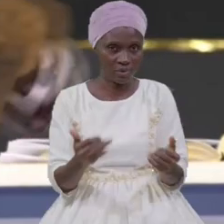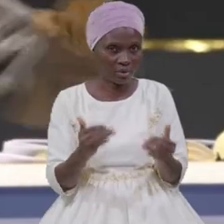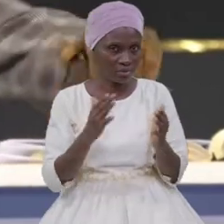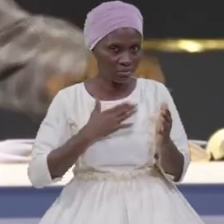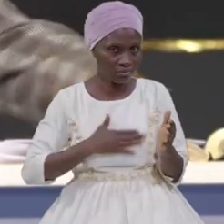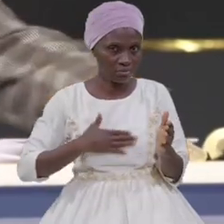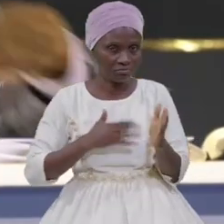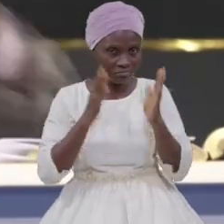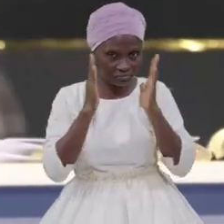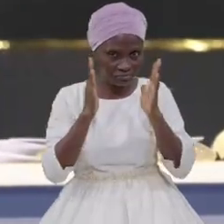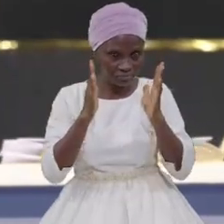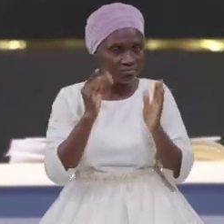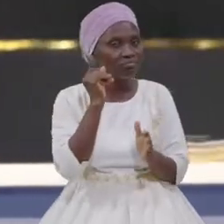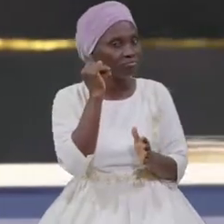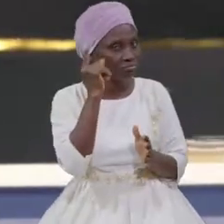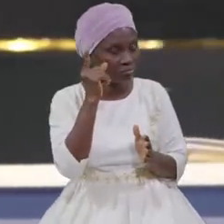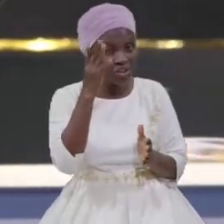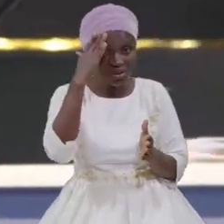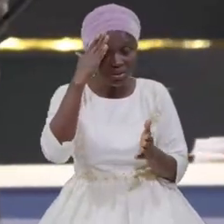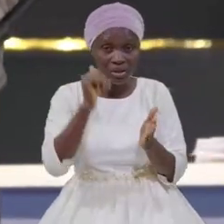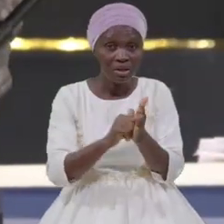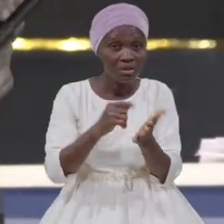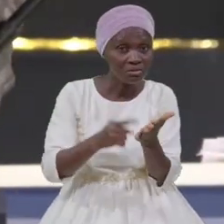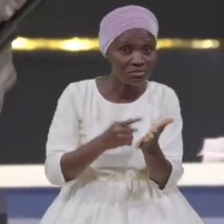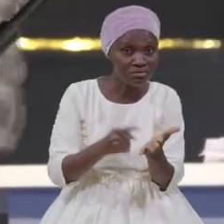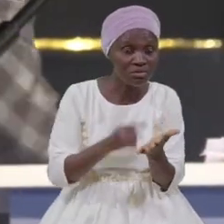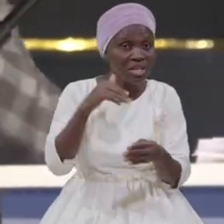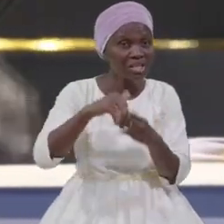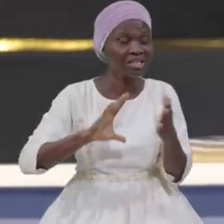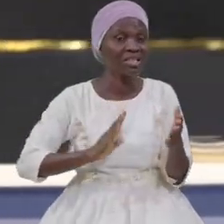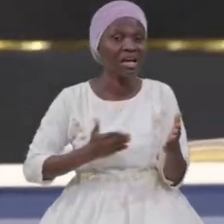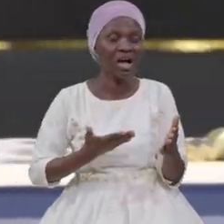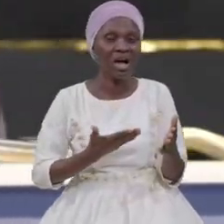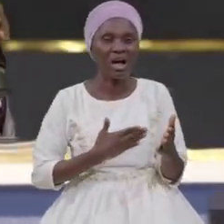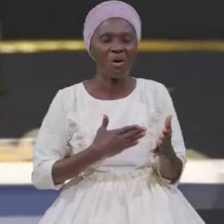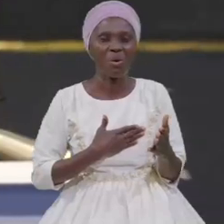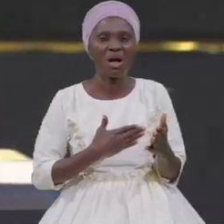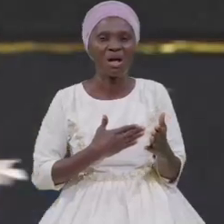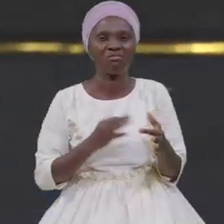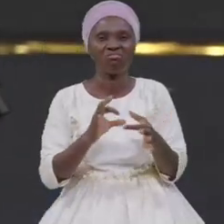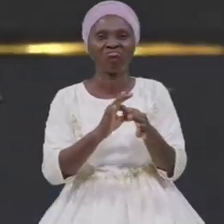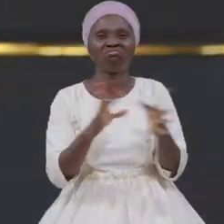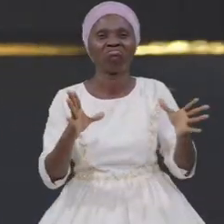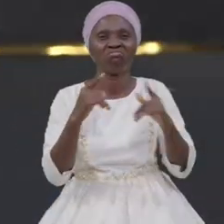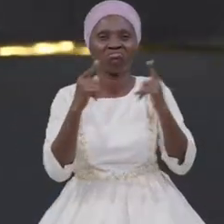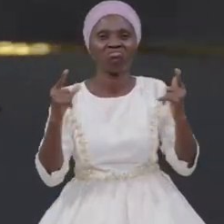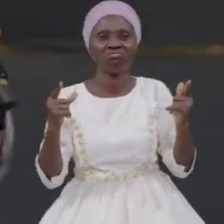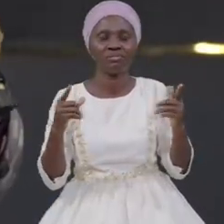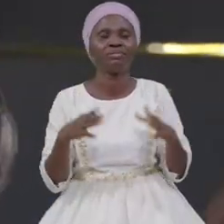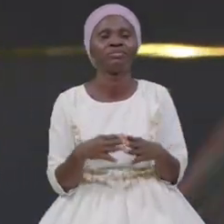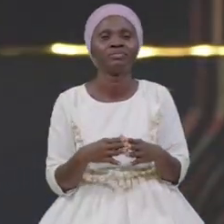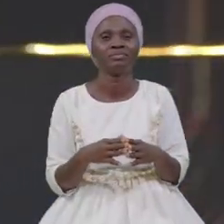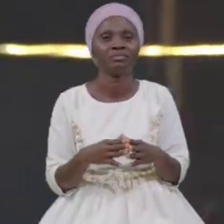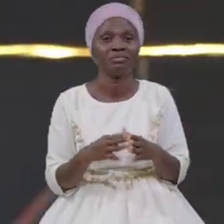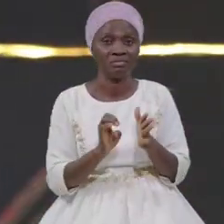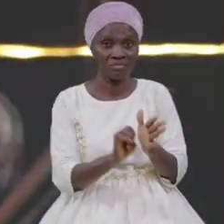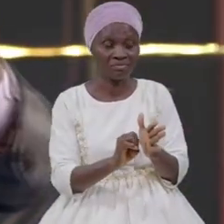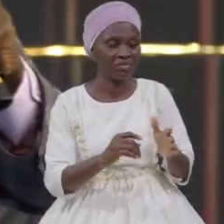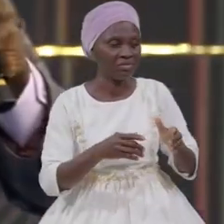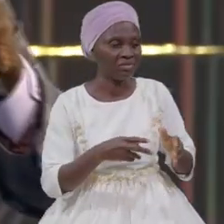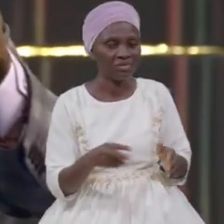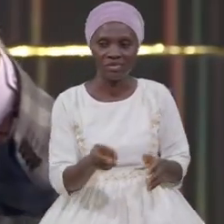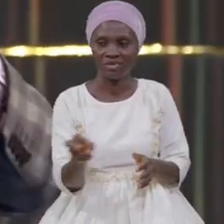alors, parfois, dans notre langage léger, nous voyageons en